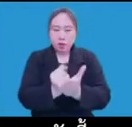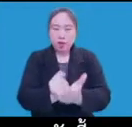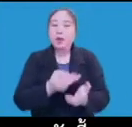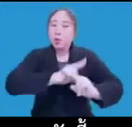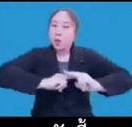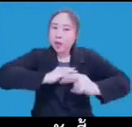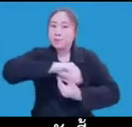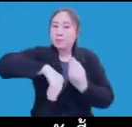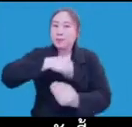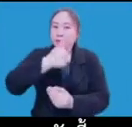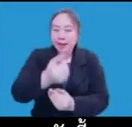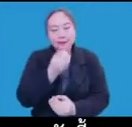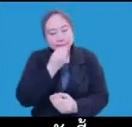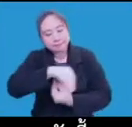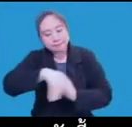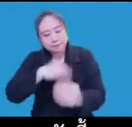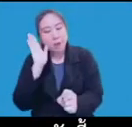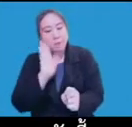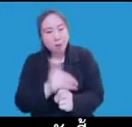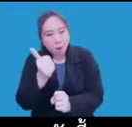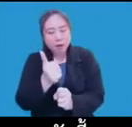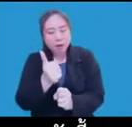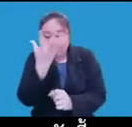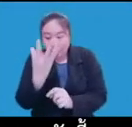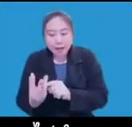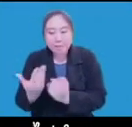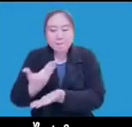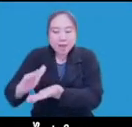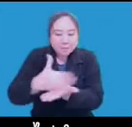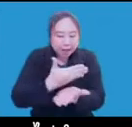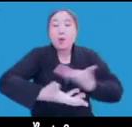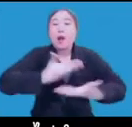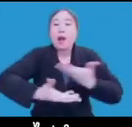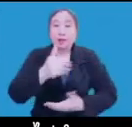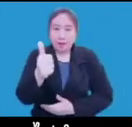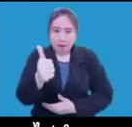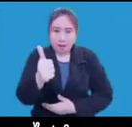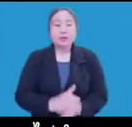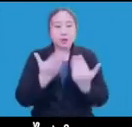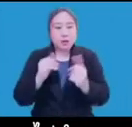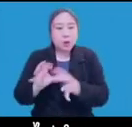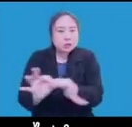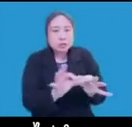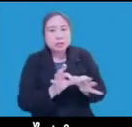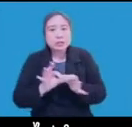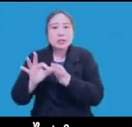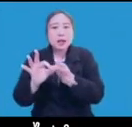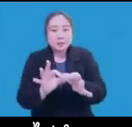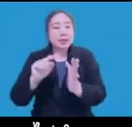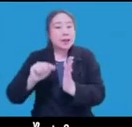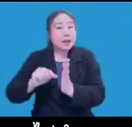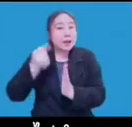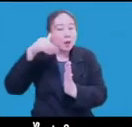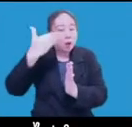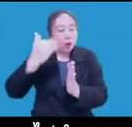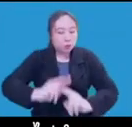ได้มีอยู่มีกินมีพอใช้เหลือแบ่งปันแล้วก็ขายนะคะเพราะเราจะเชื่อมโยงตั้งแต่การ